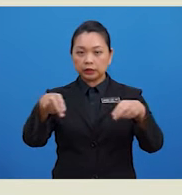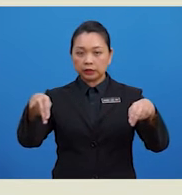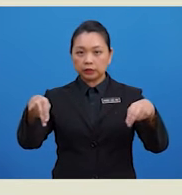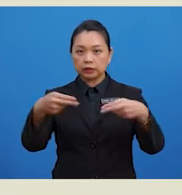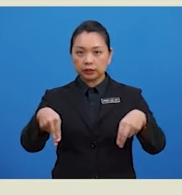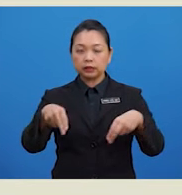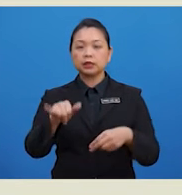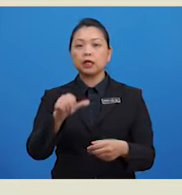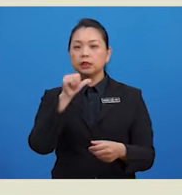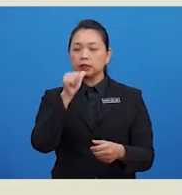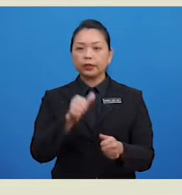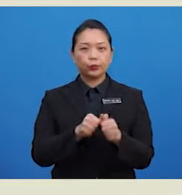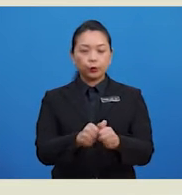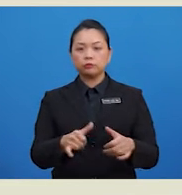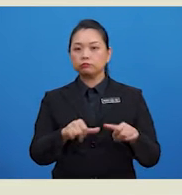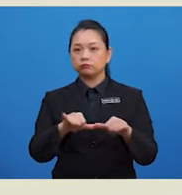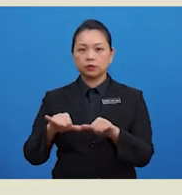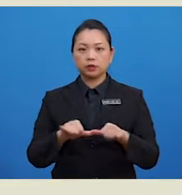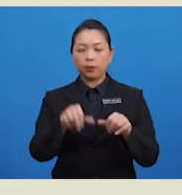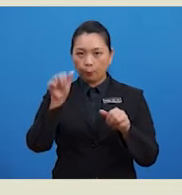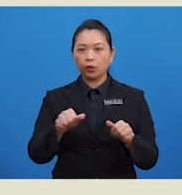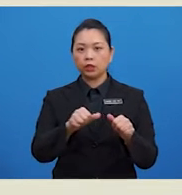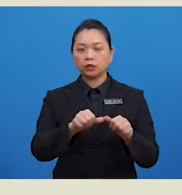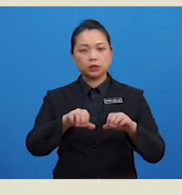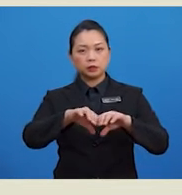piawaian agar boleh diasingkan.